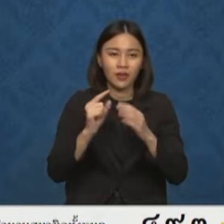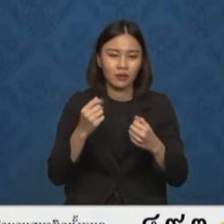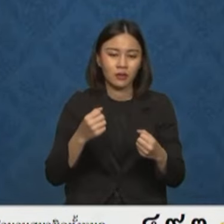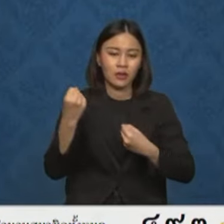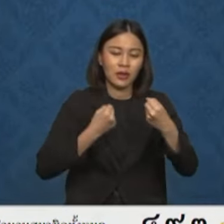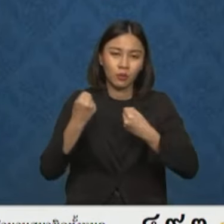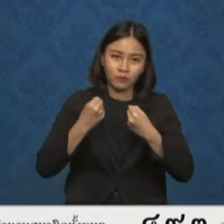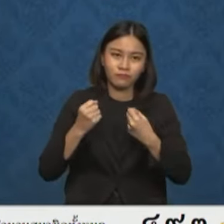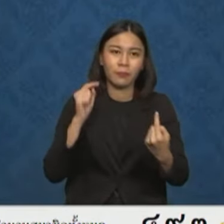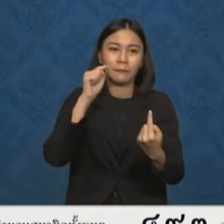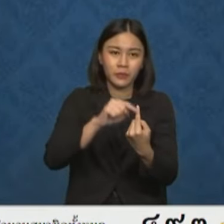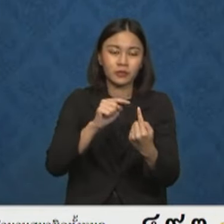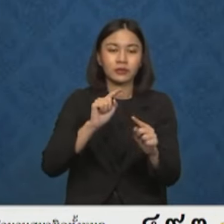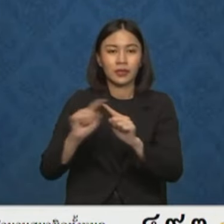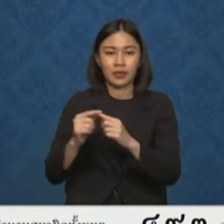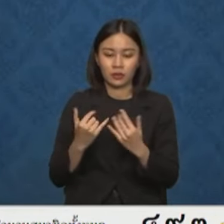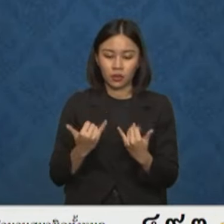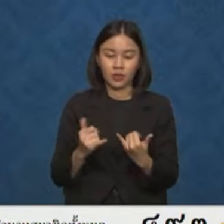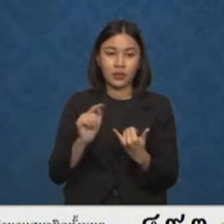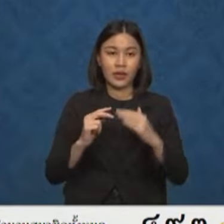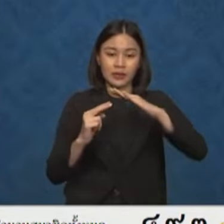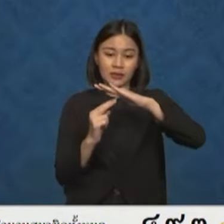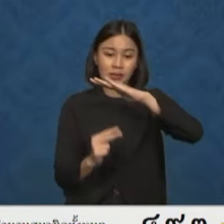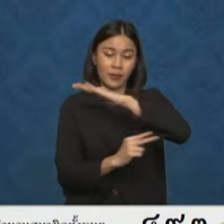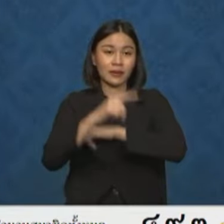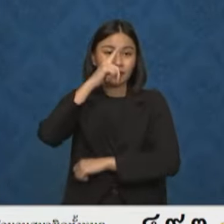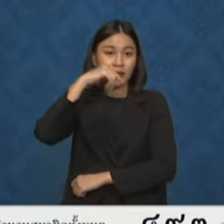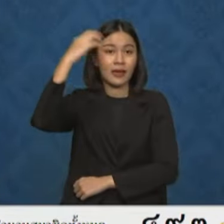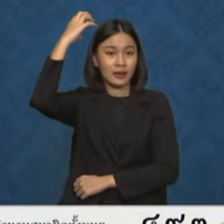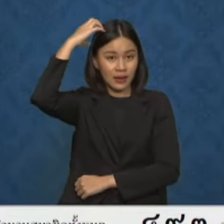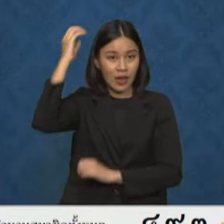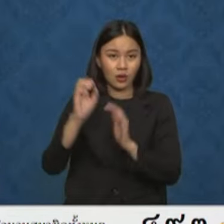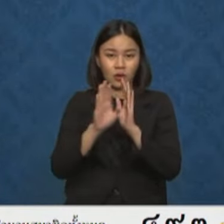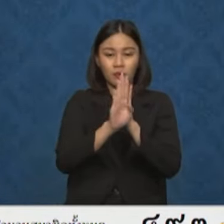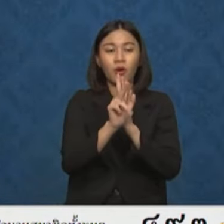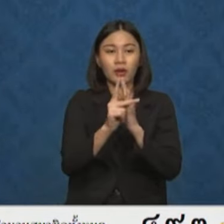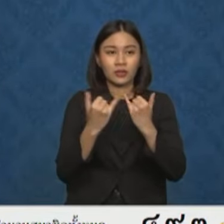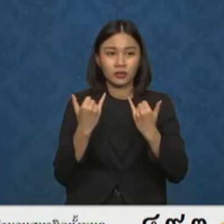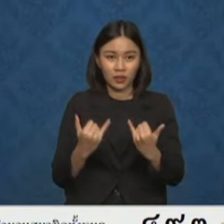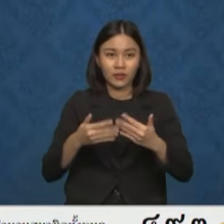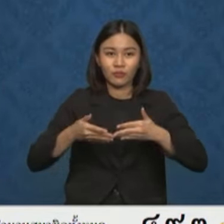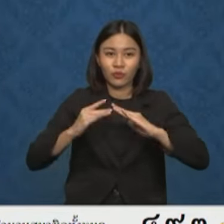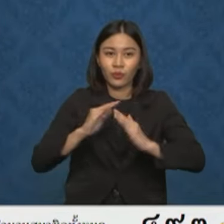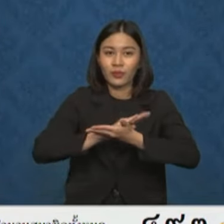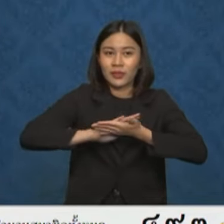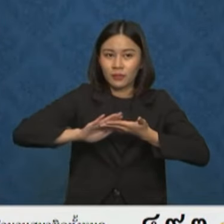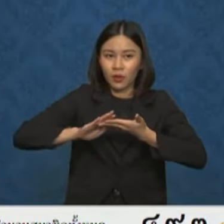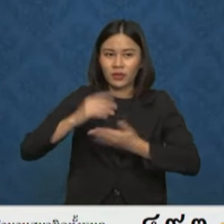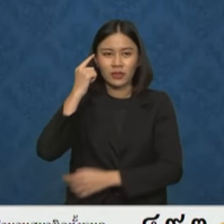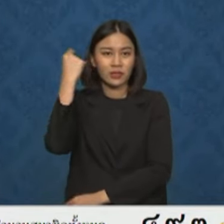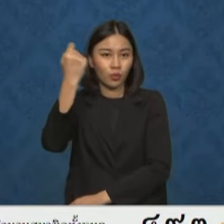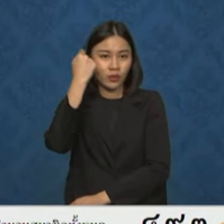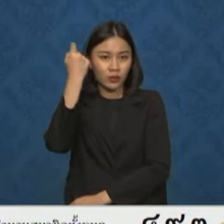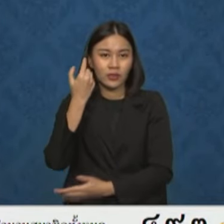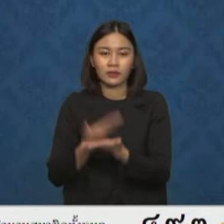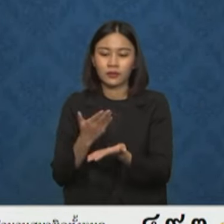ทางครับโดยเฉพาะในปัจุบันัสถาน Tai Lào แงที่ 5บึงการบลิคำใกำลงจะแล้เสร็คาดวาการทองเที่ยว และการ